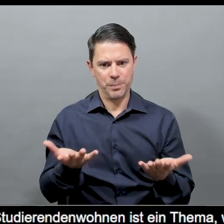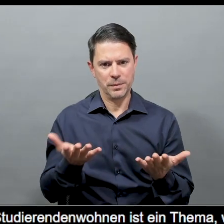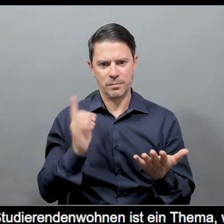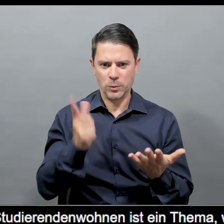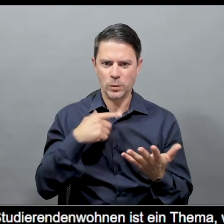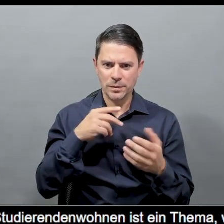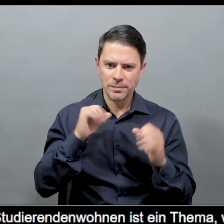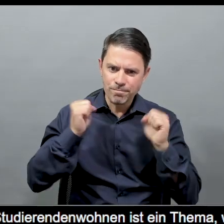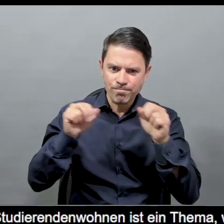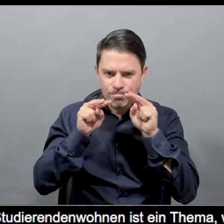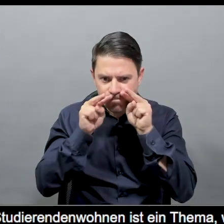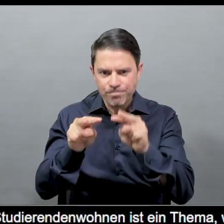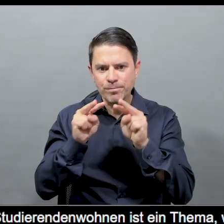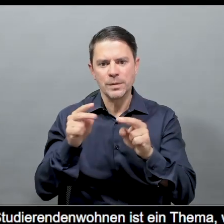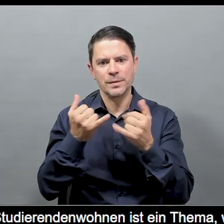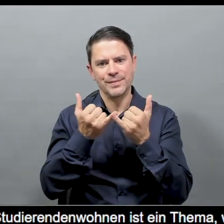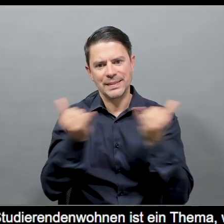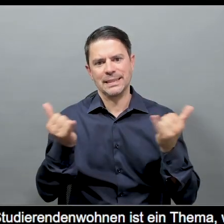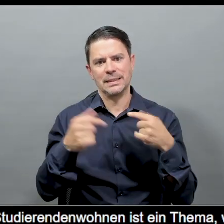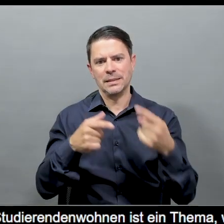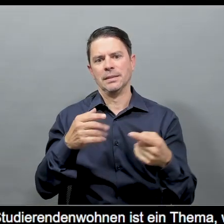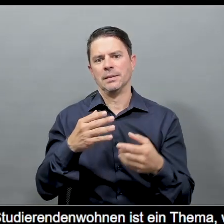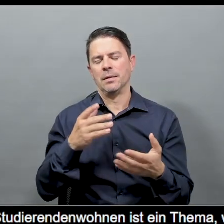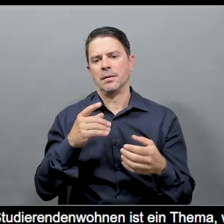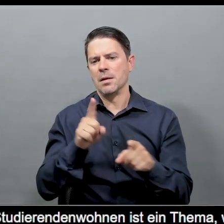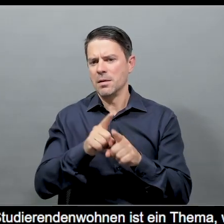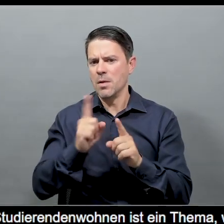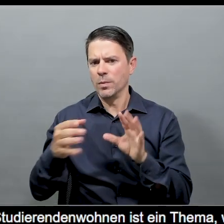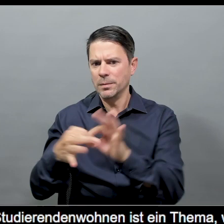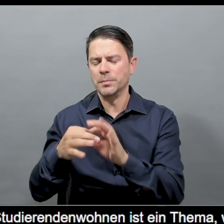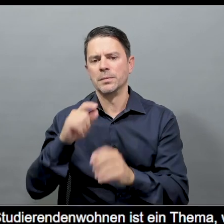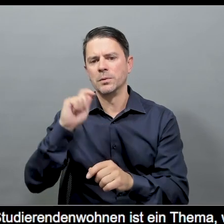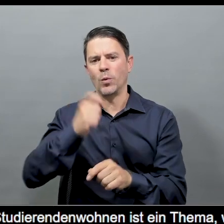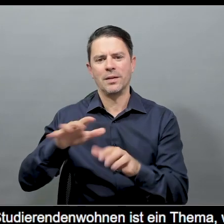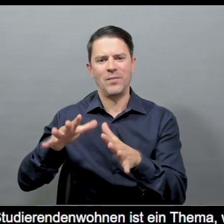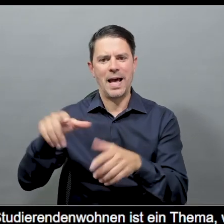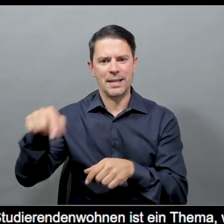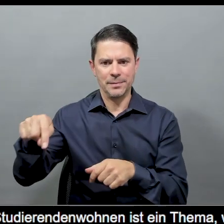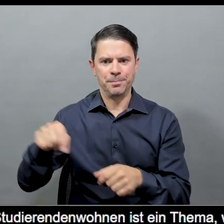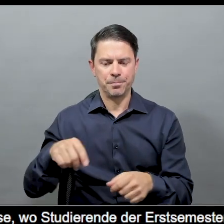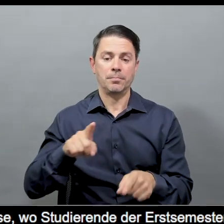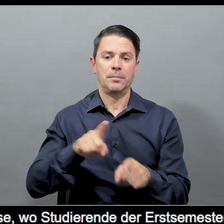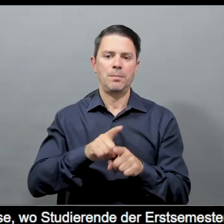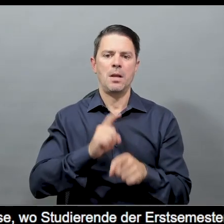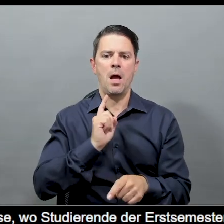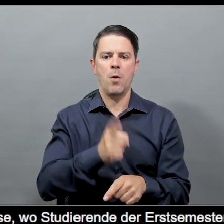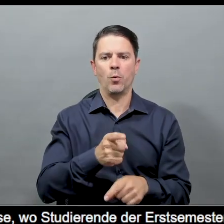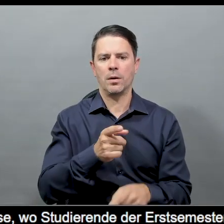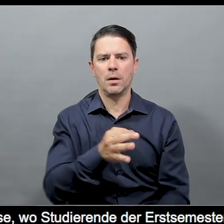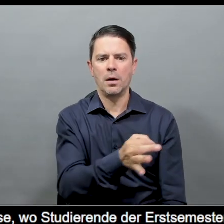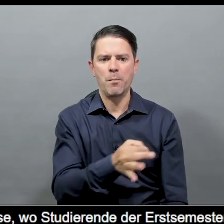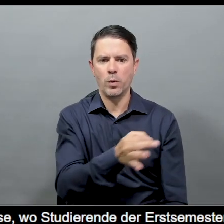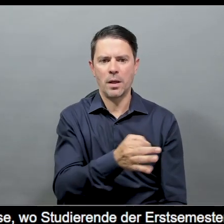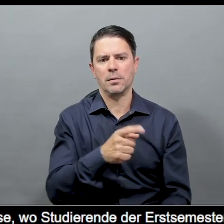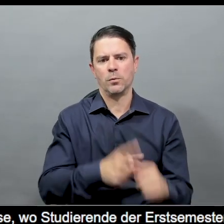In geringerem Umfang haben sich auch andere private und Kommunen und auch der Staat engagiert. Ich möchte mal festhalten, weil in den